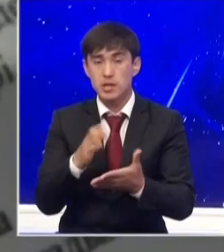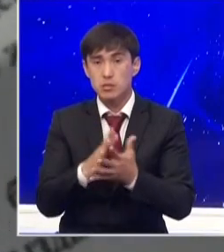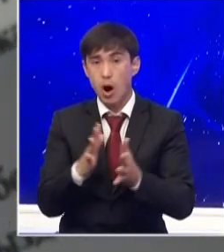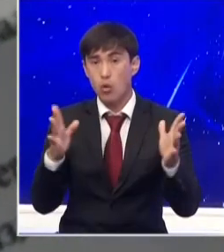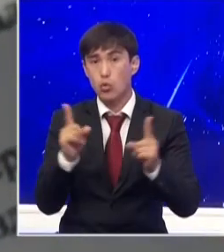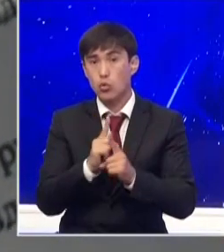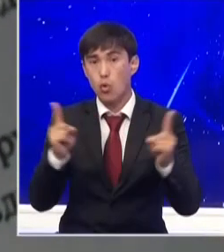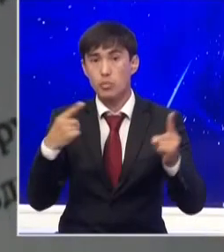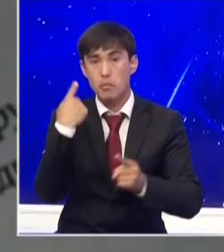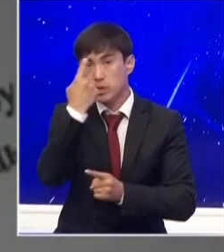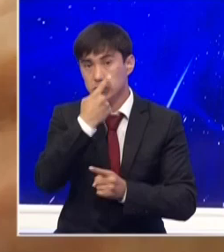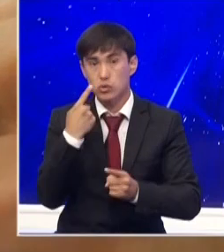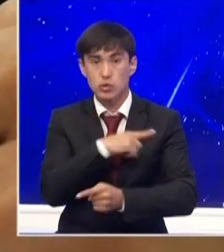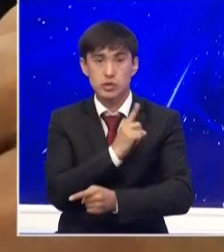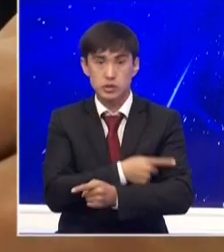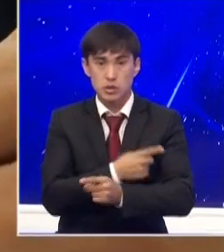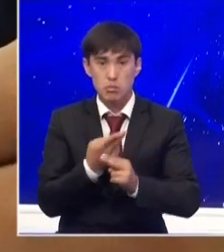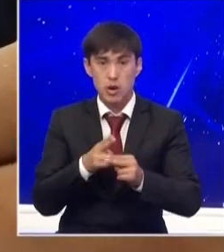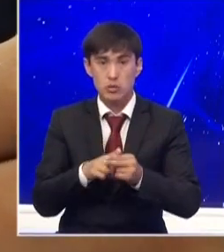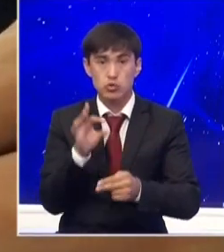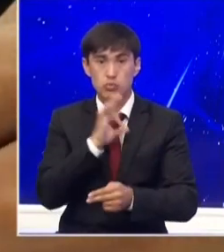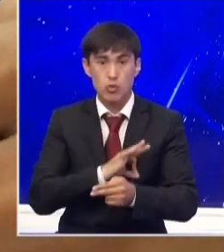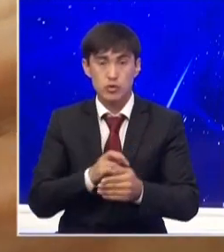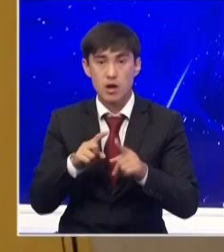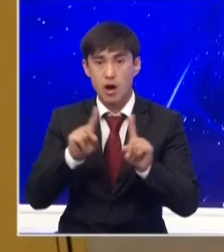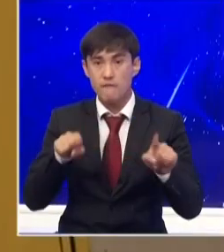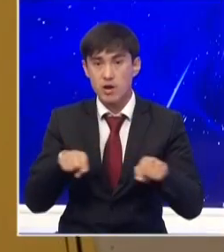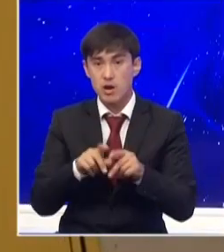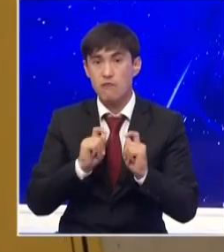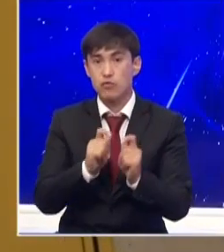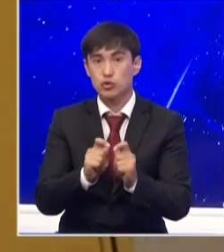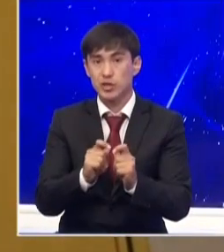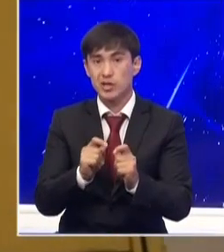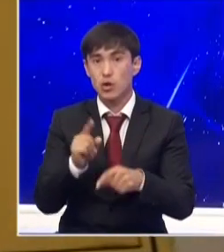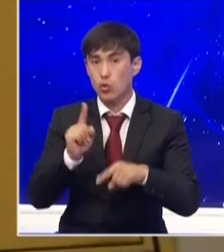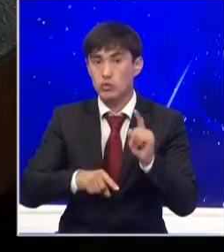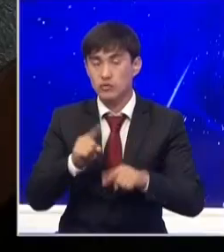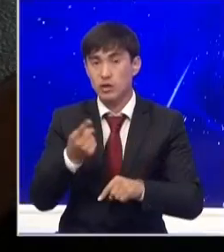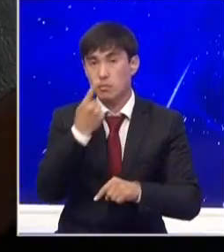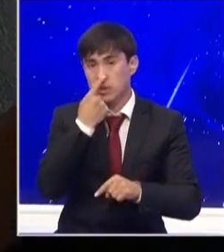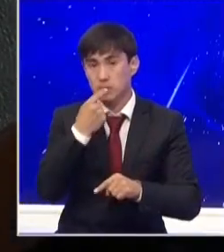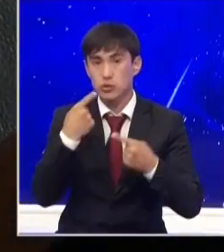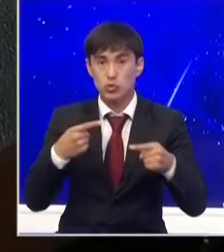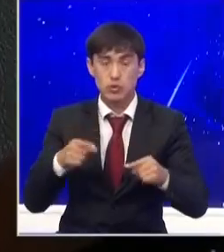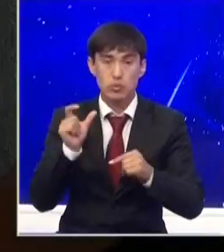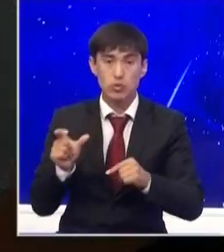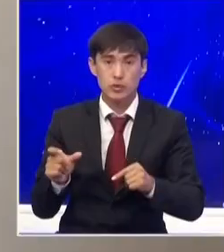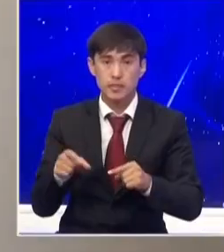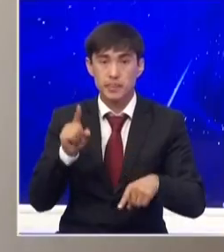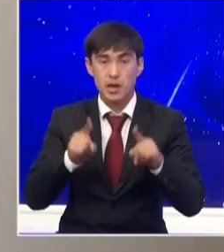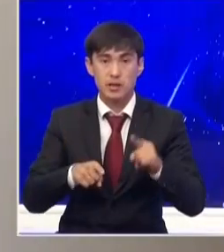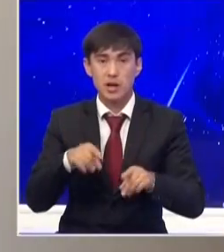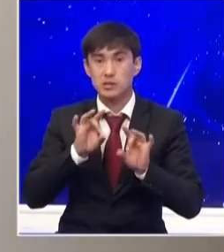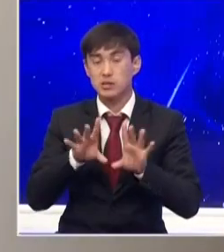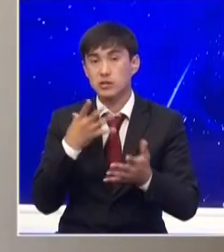огромной эмоциональной силой поэтому использовали конверты для вручения их родственникам близким и другим людям некоторые